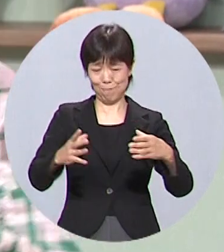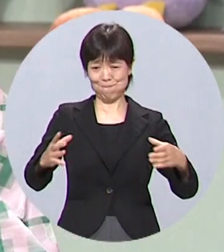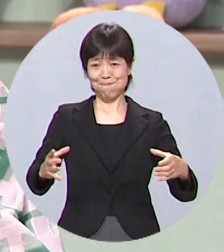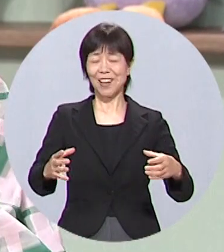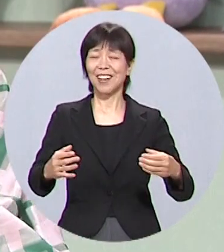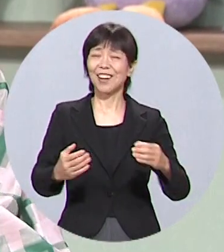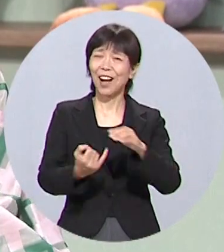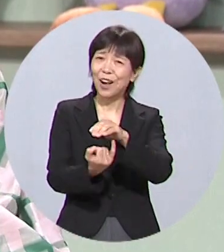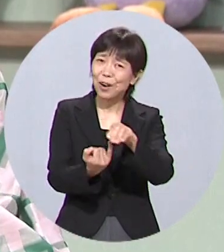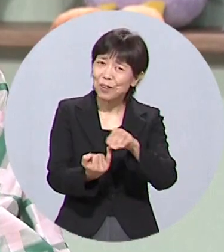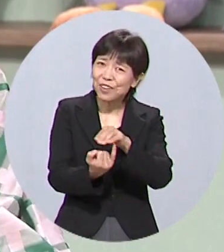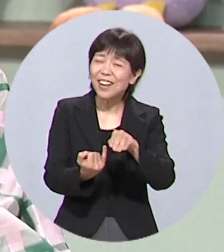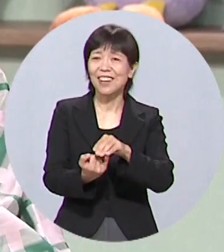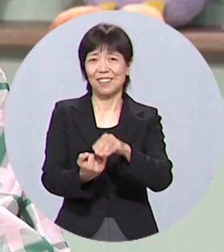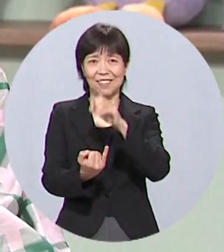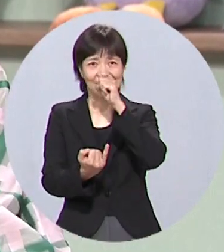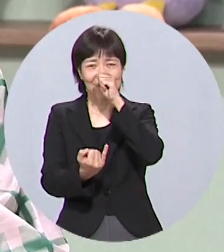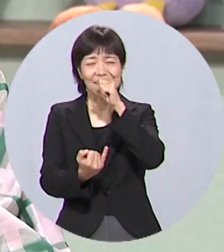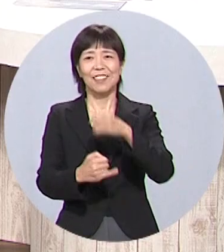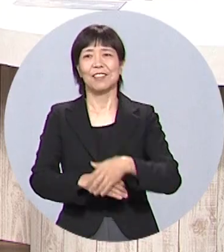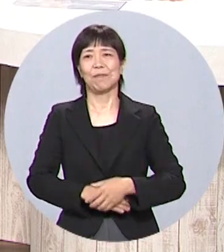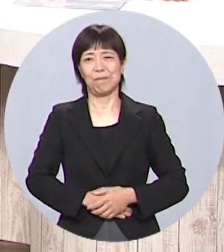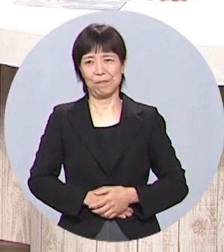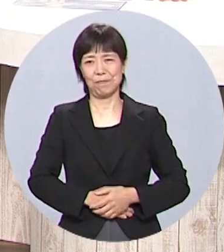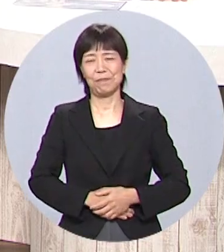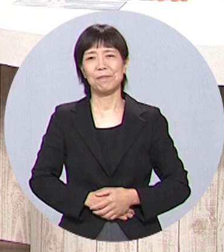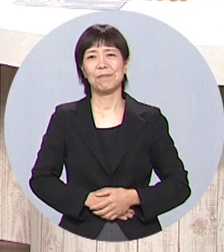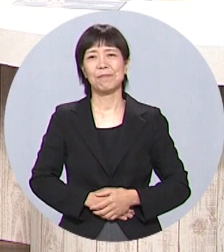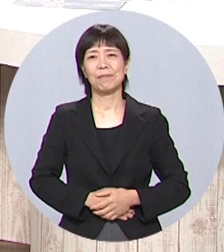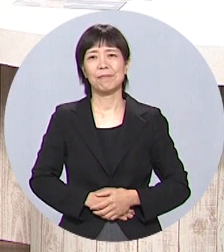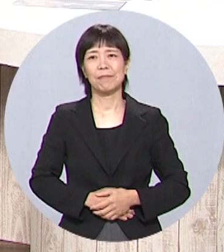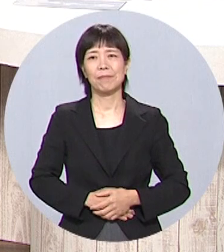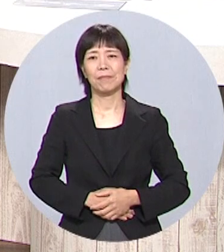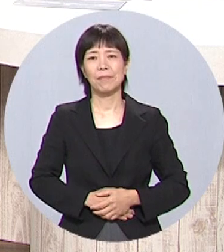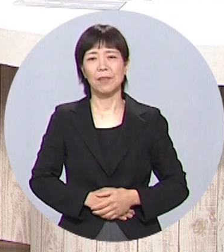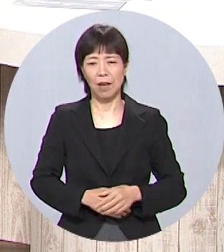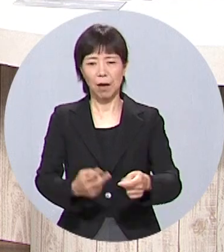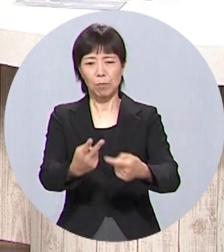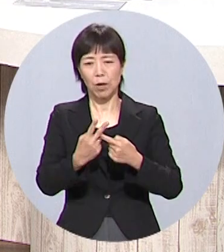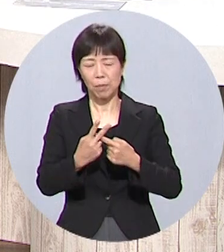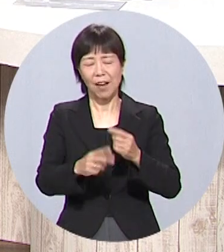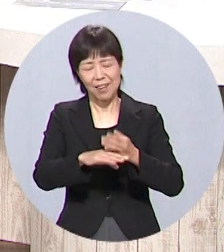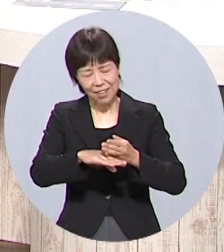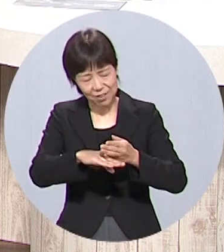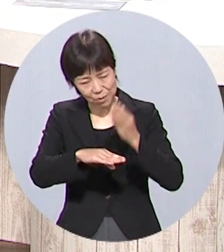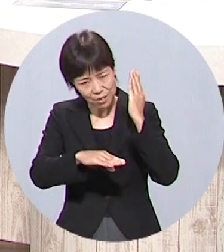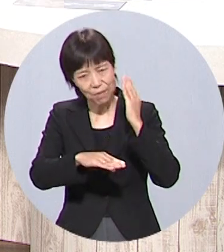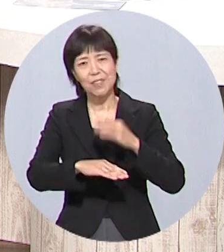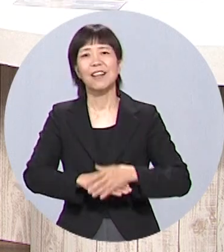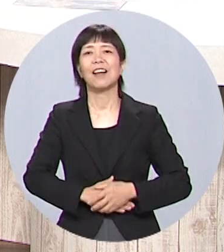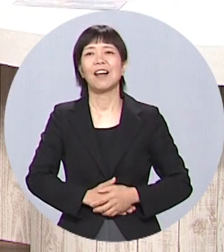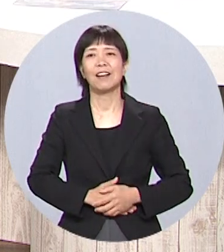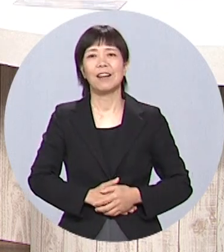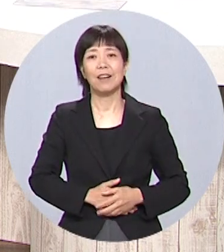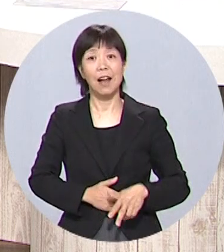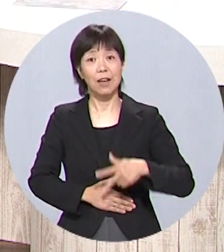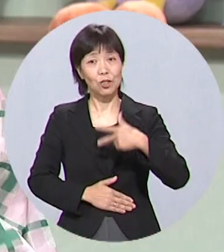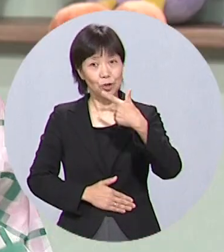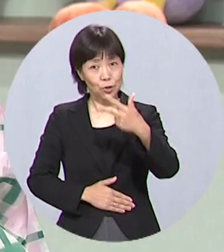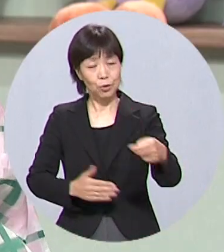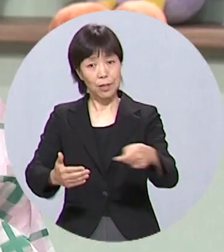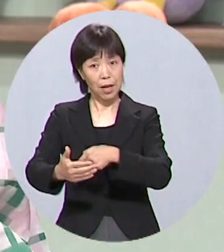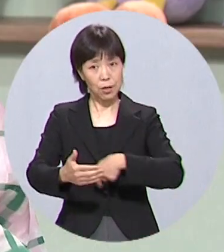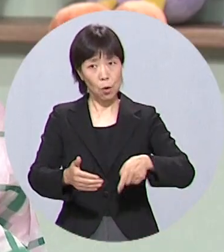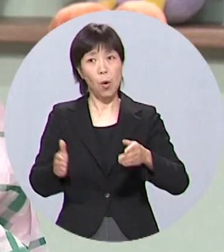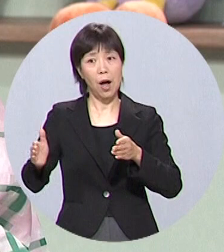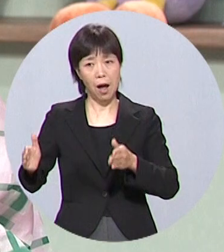一緒に写真撮ってほしいですね。 もっちゃりね、 もっちゃりね。 たくさんのお便りありがとうございました。さて、来週は、